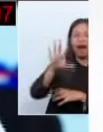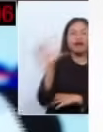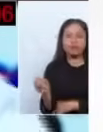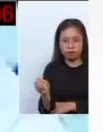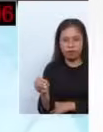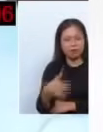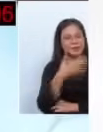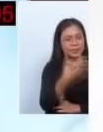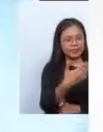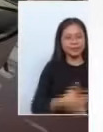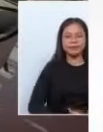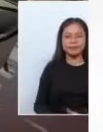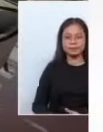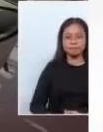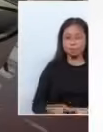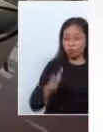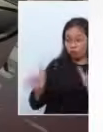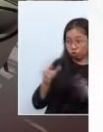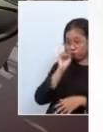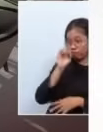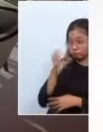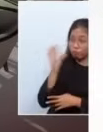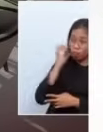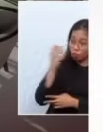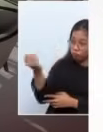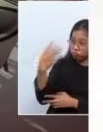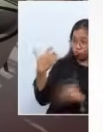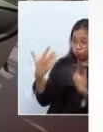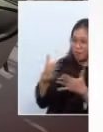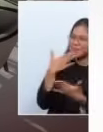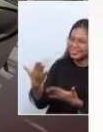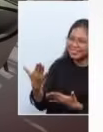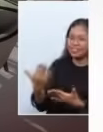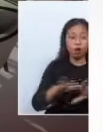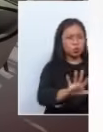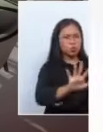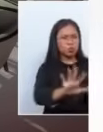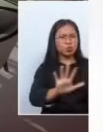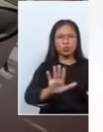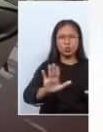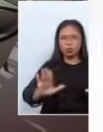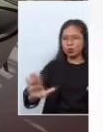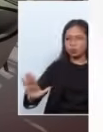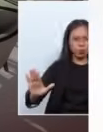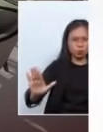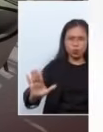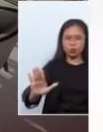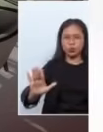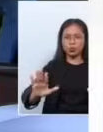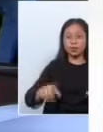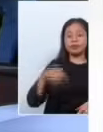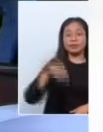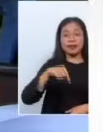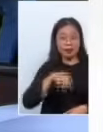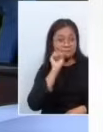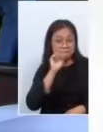pendidikan, baik dalam konteks formal, dia pernah di dunia akademik, pernah juga di posisi Menteri Pendidikan, dan juga pernah